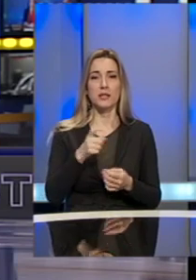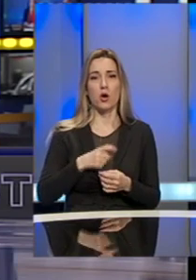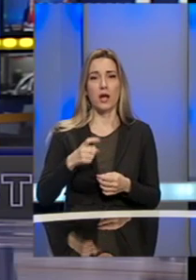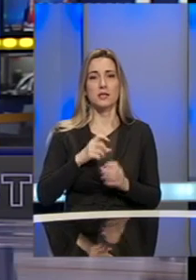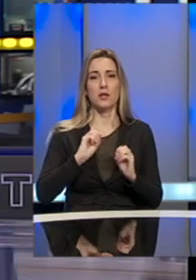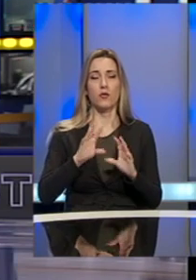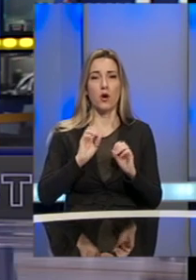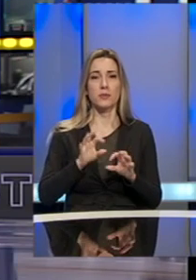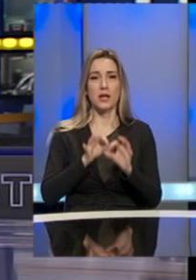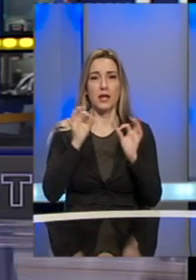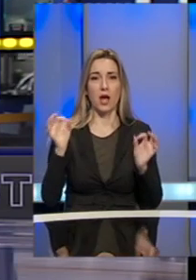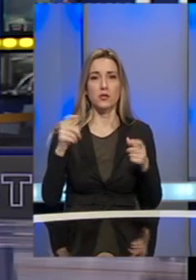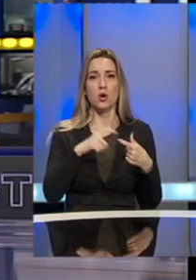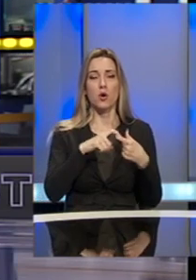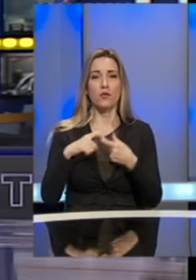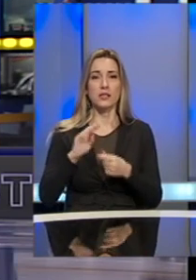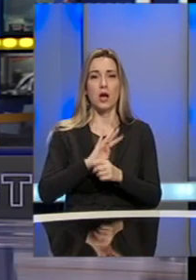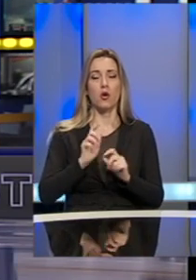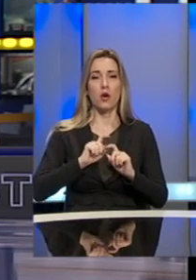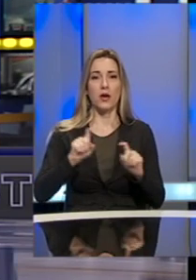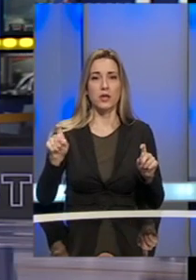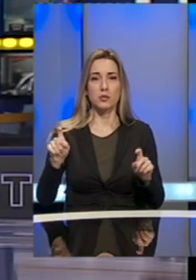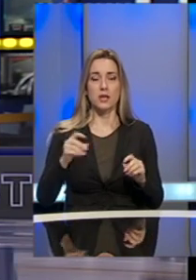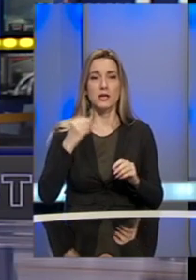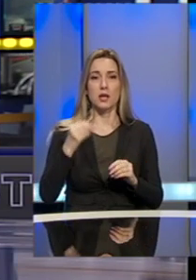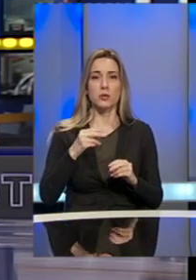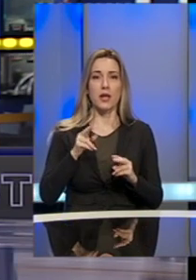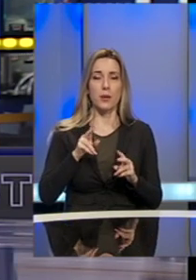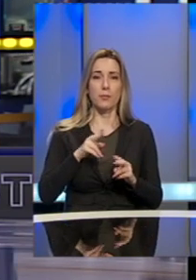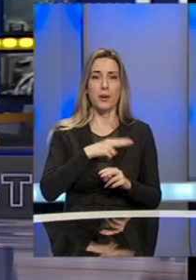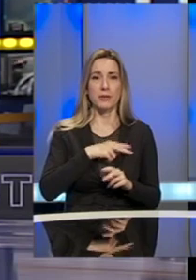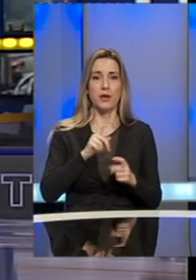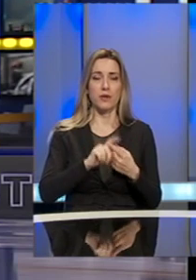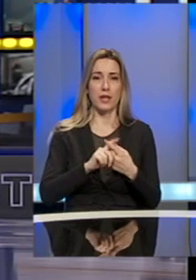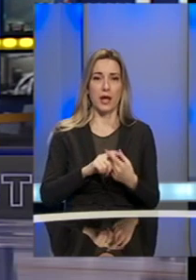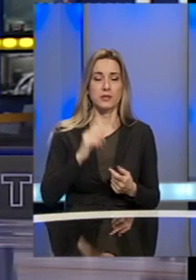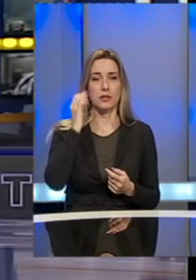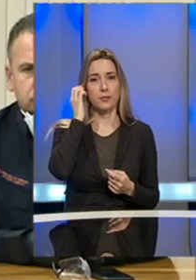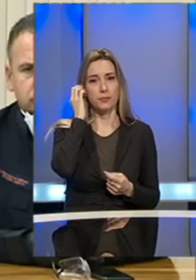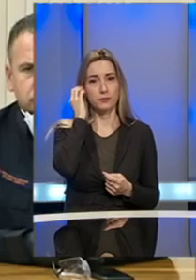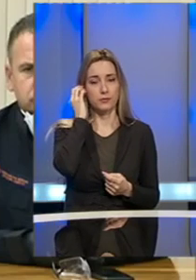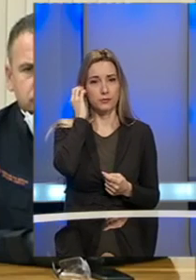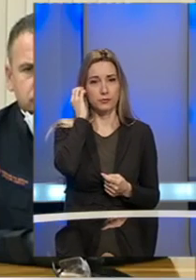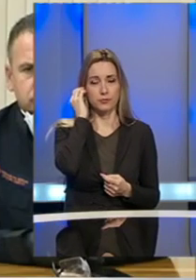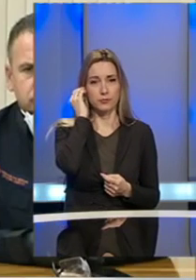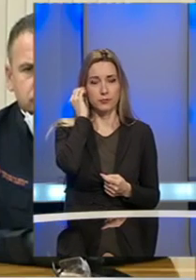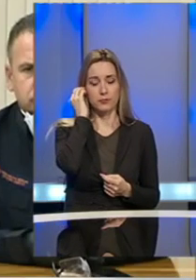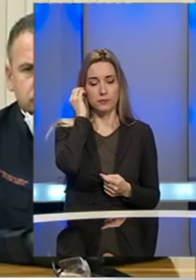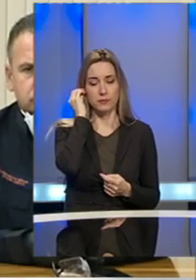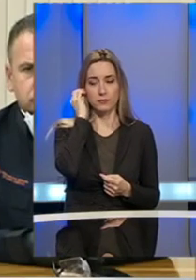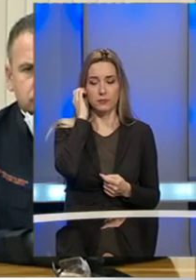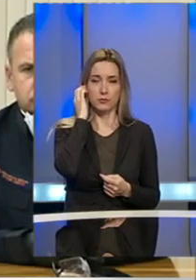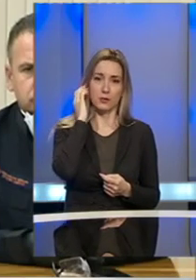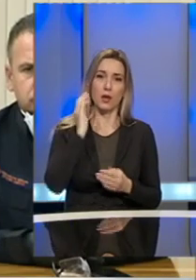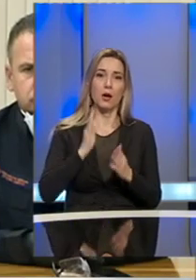organizovati informisanje javnosti u vezi sa koronavirusom, saopštio je premijer federacije. Molim vas, nemojte brinuti